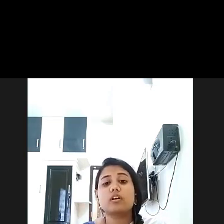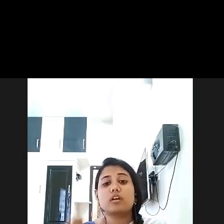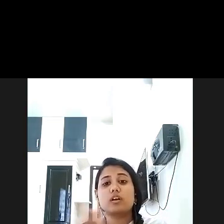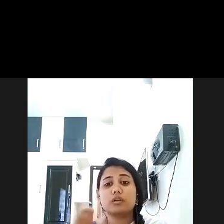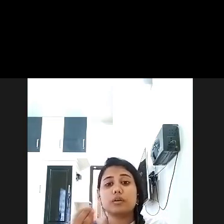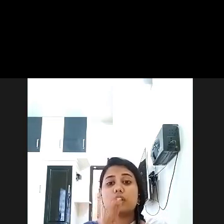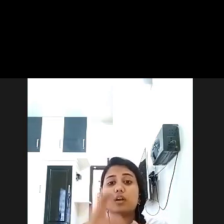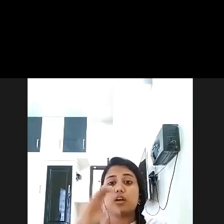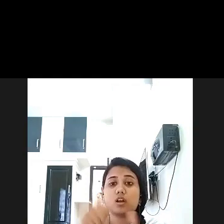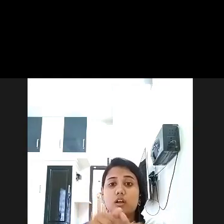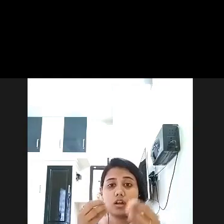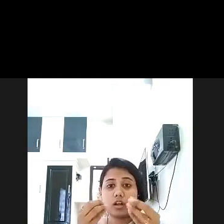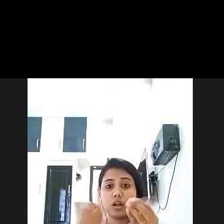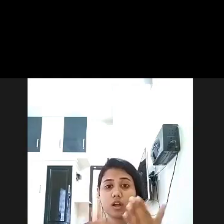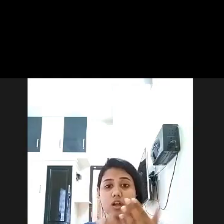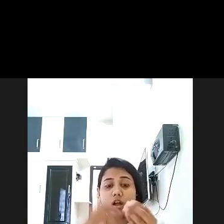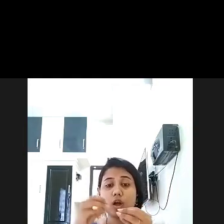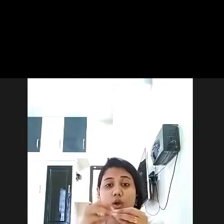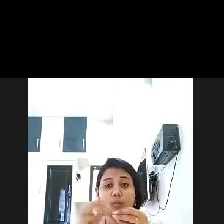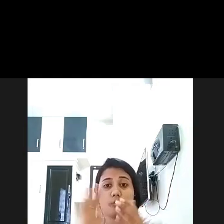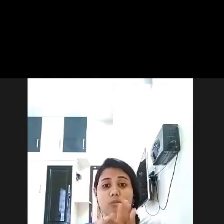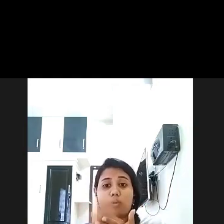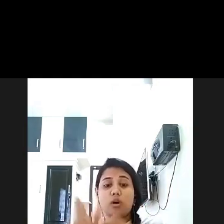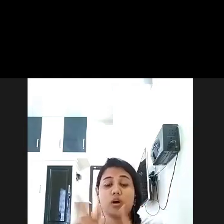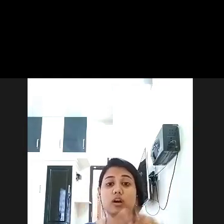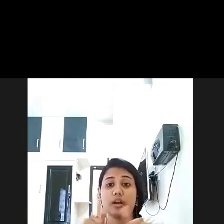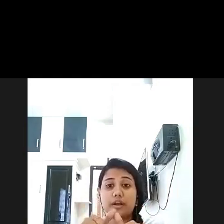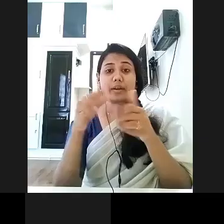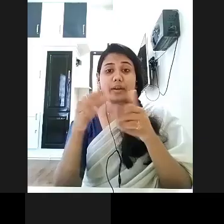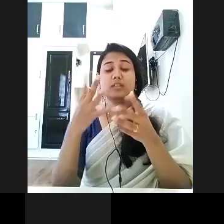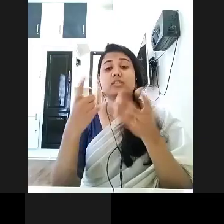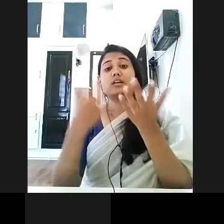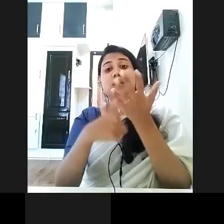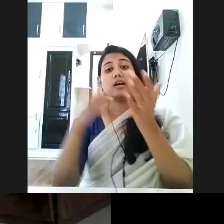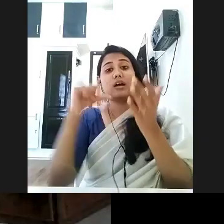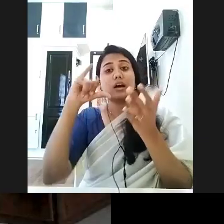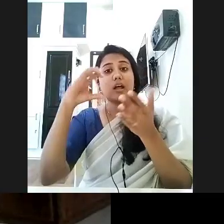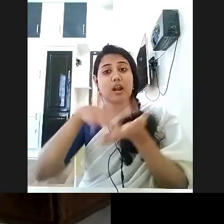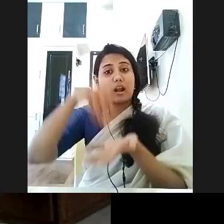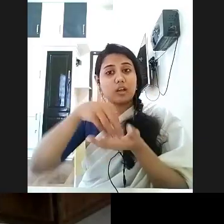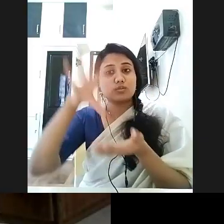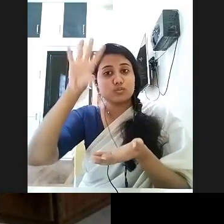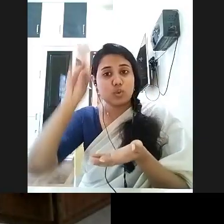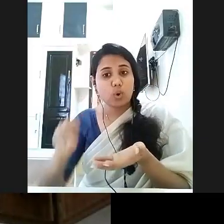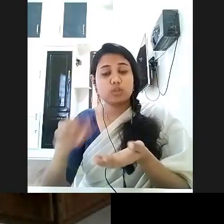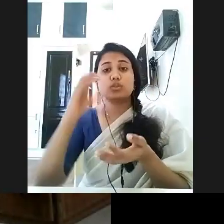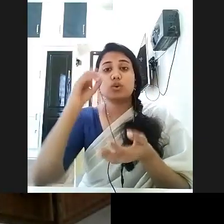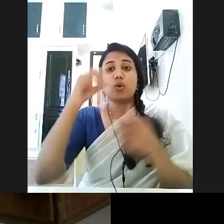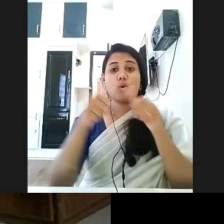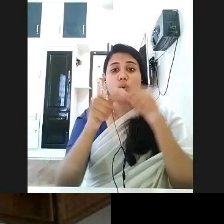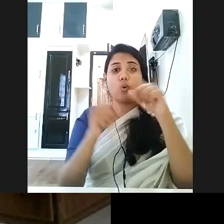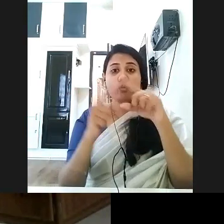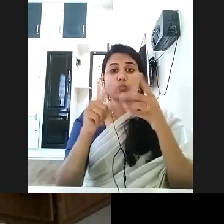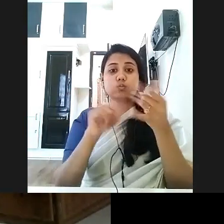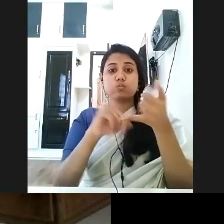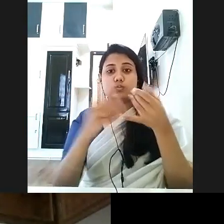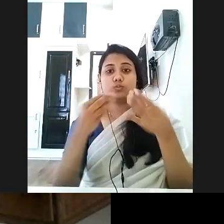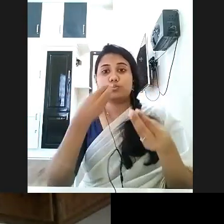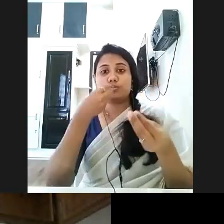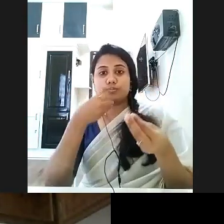ആ രീതിയിലോട്ട് മാറ്റേണ്ടി വരും. അരി ഭക്ഷണം കുറച്ച്, ഓട്സ്, മില്ലറ്റ്സ്, അങ്ങനത്തെ കാര്യങ്ങൾ നമുക്ക് ഇൻകോർപ്പറേറ്റ് ചെയ്യേണ്ടി വരും.